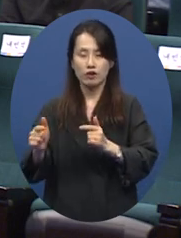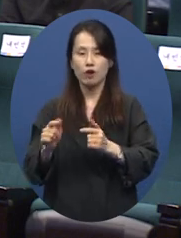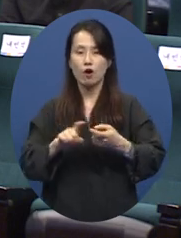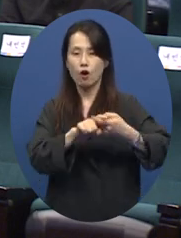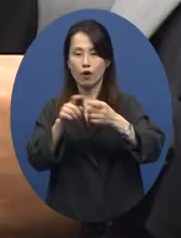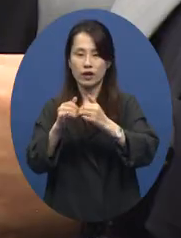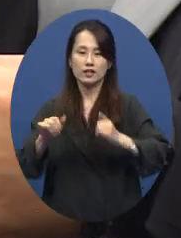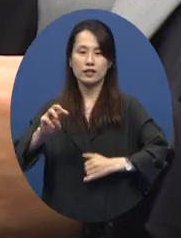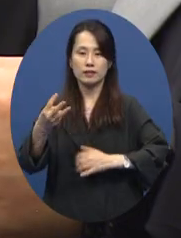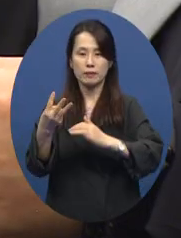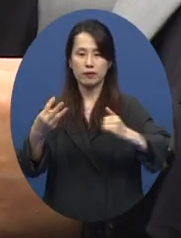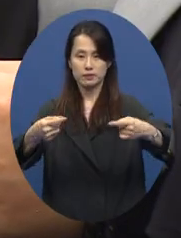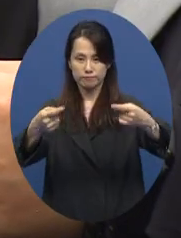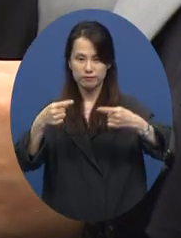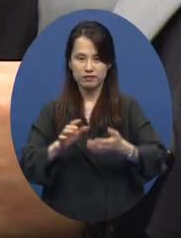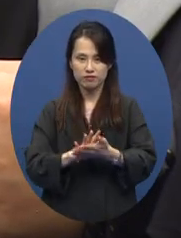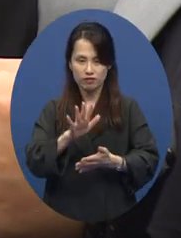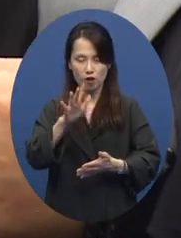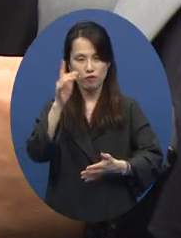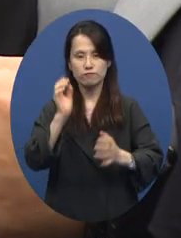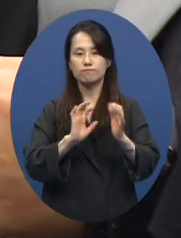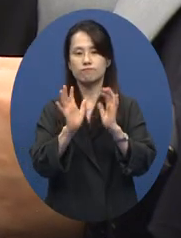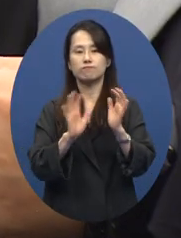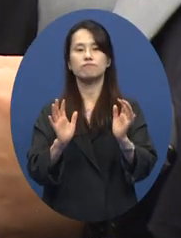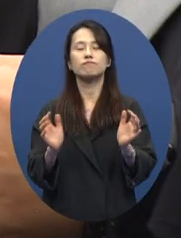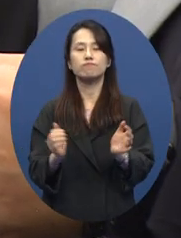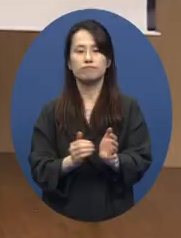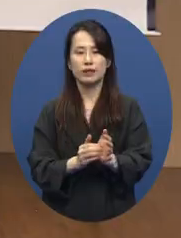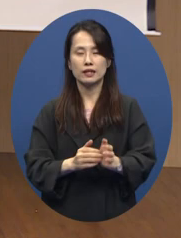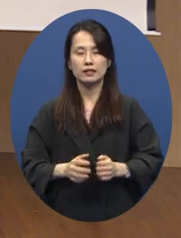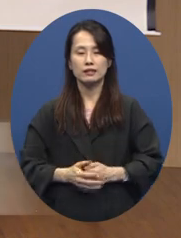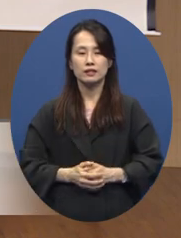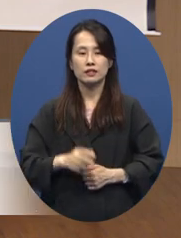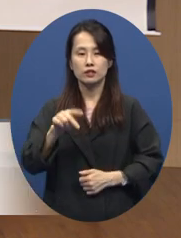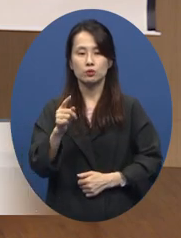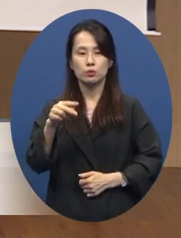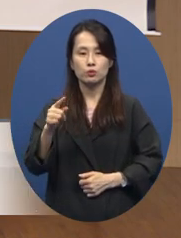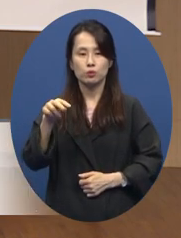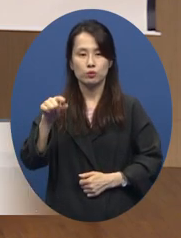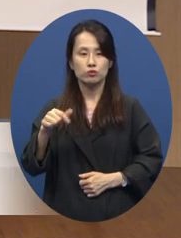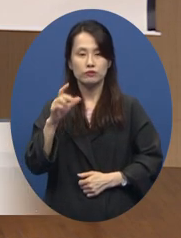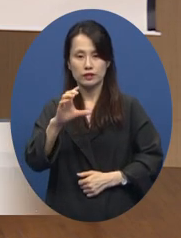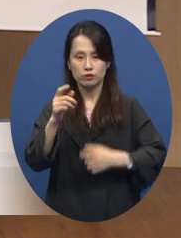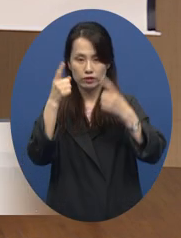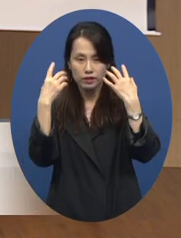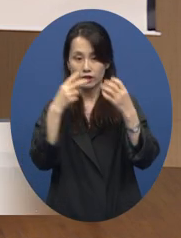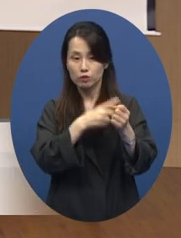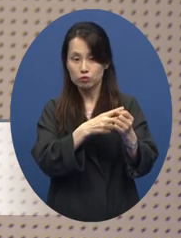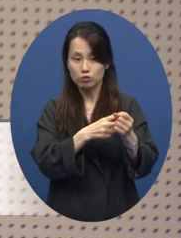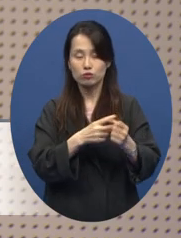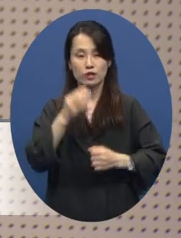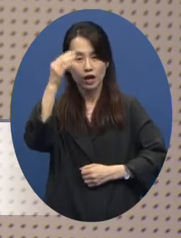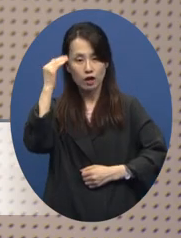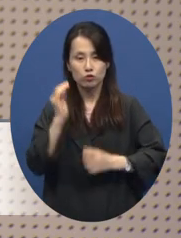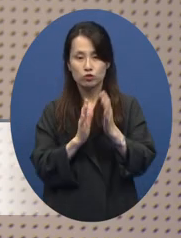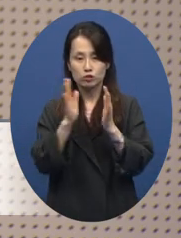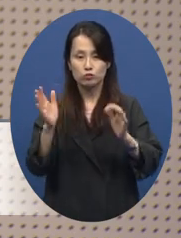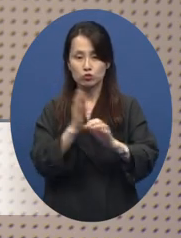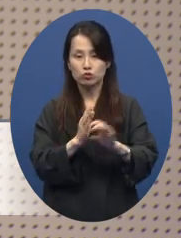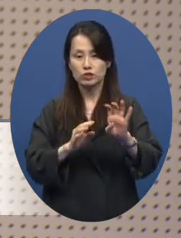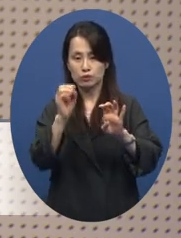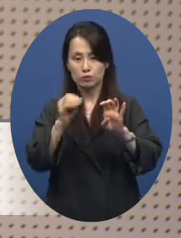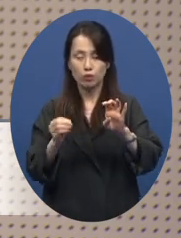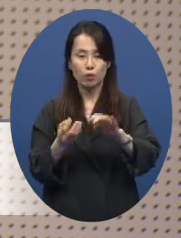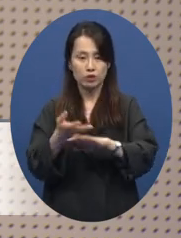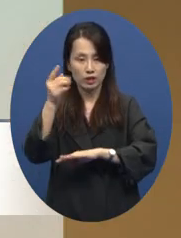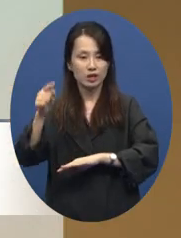단체 관계자 300여 명이 참석해 열띤 관심을 보였습니다. 조도순 가톨릭대학교 교수는 우리나라 식물 중에